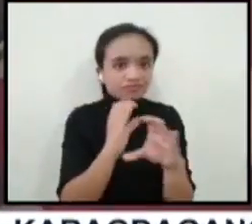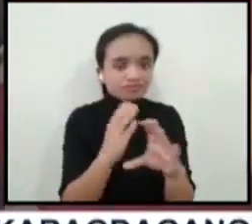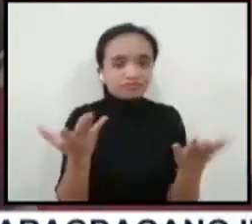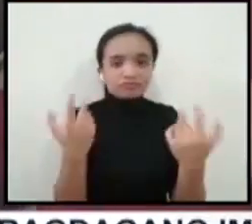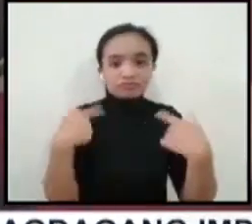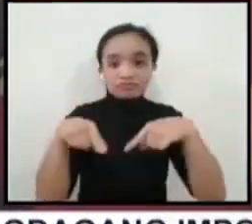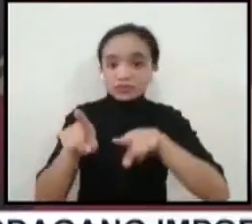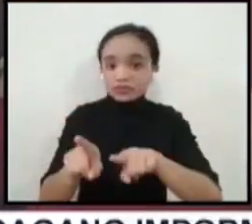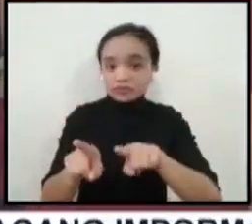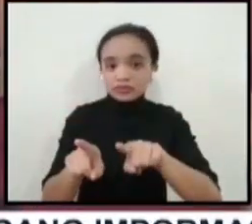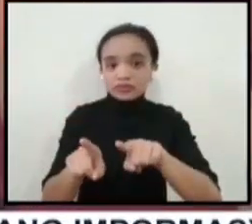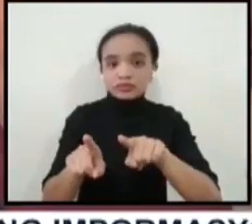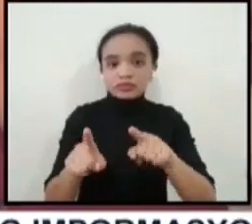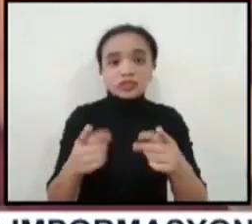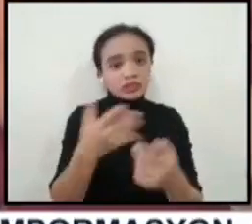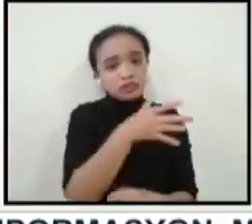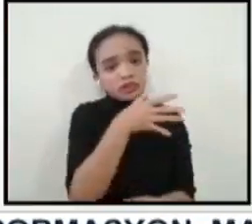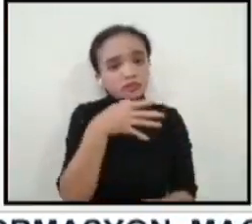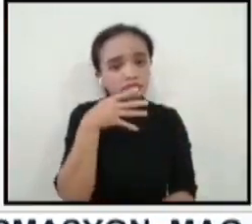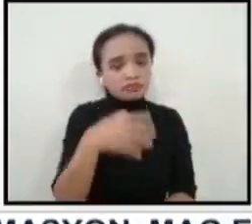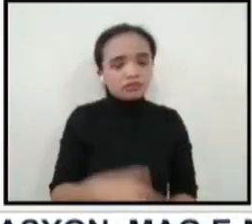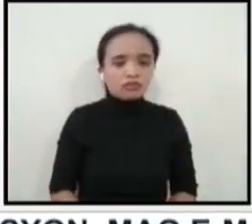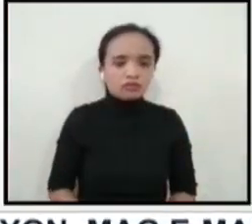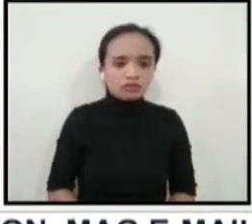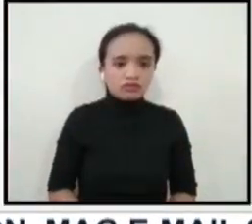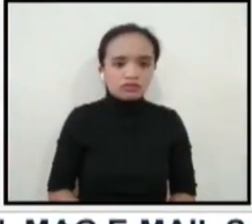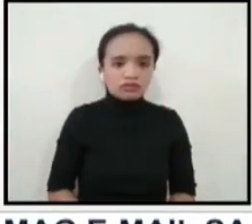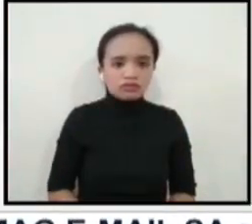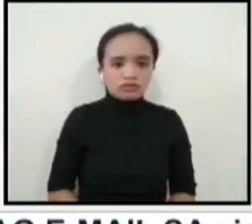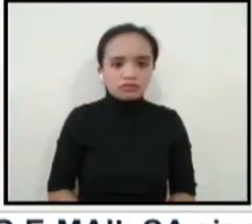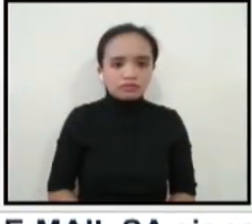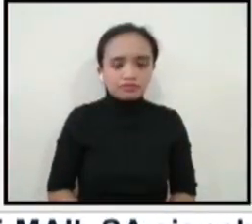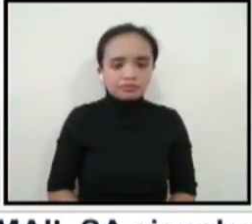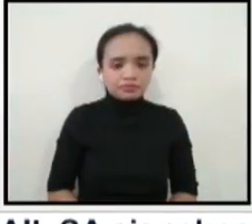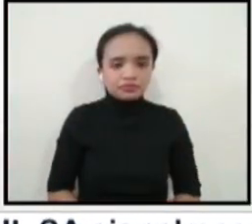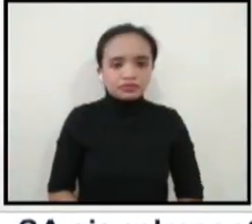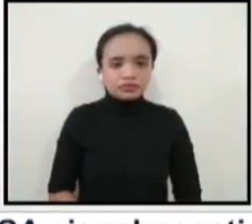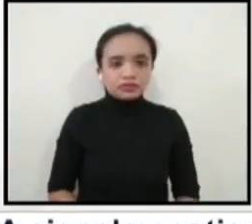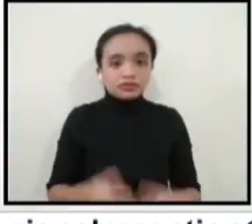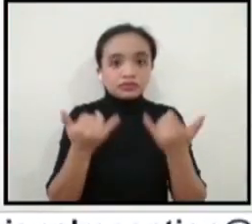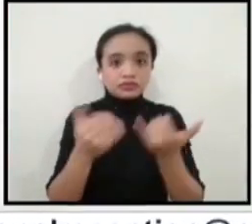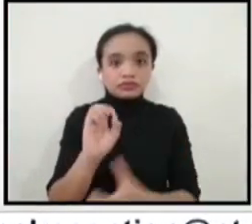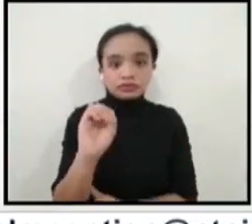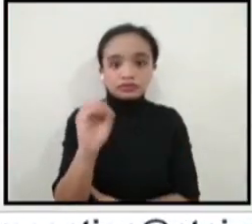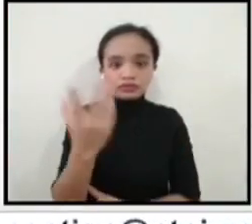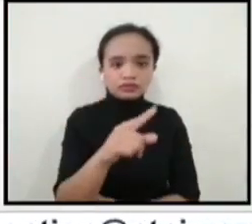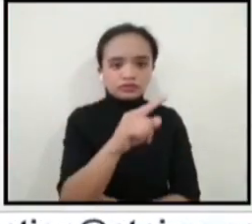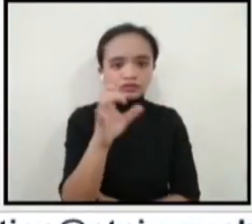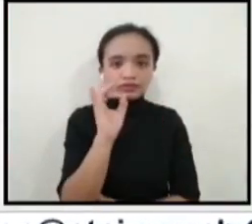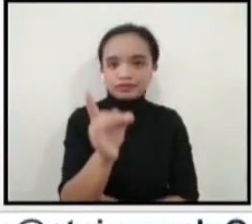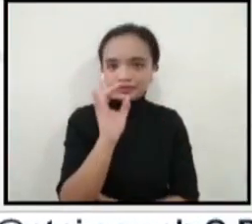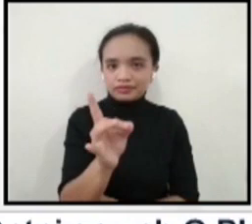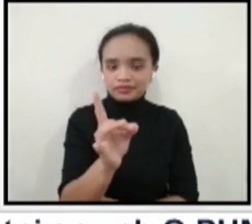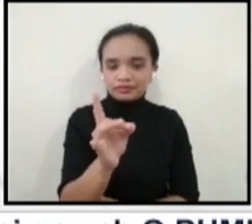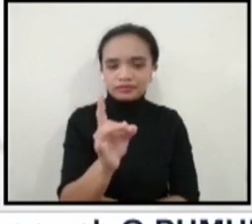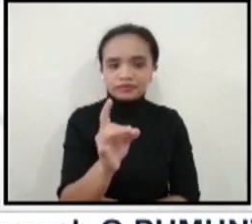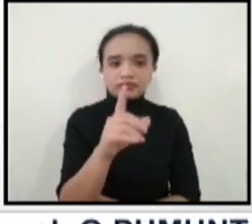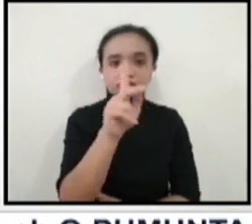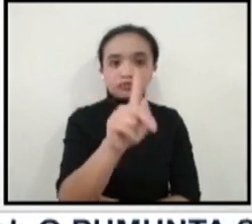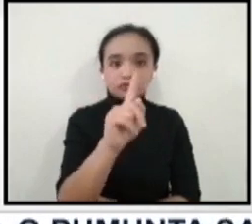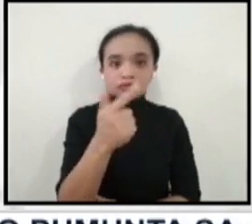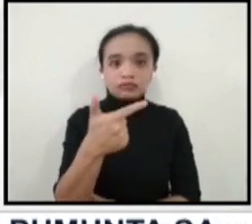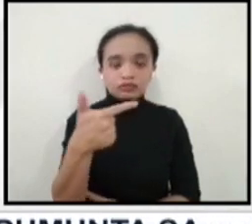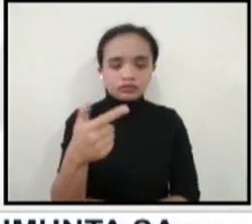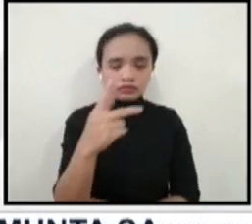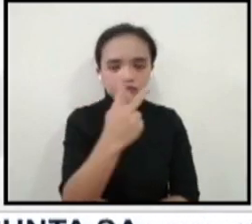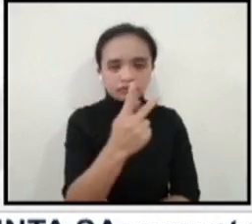sa farm na maghahakot. Aabot ngayon sa 180 pesos ang presyo kada kilo ng carrots.